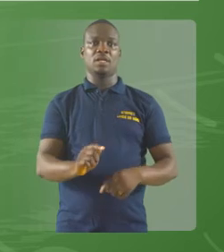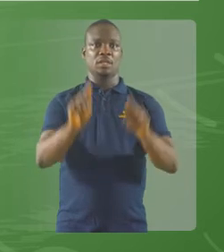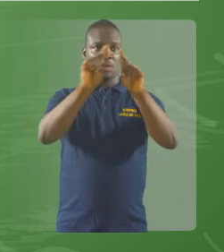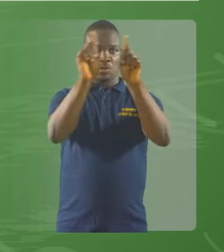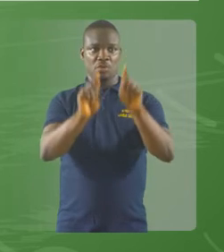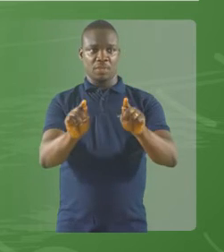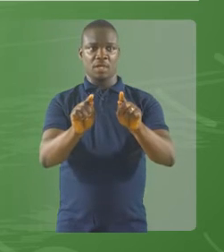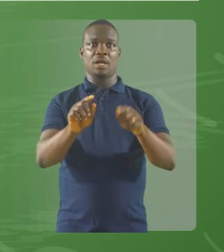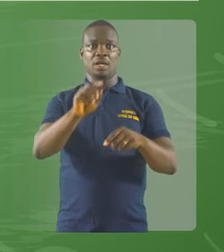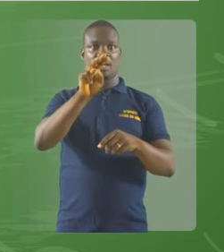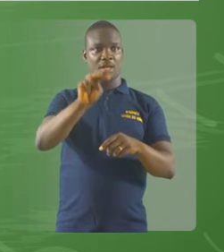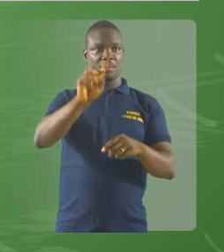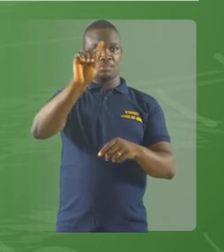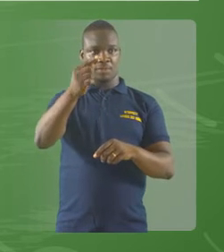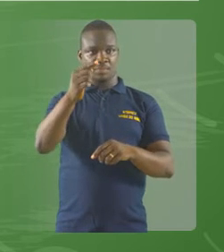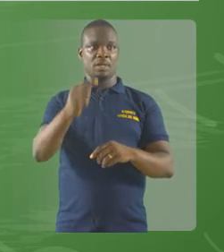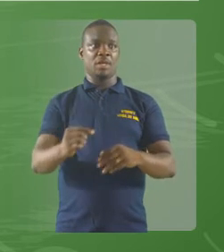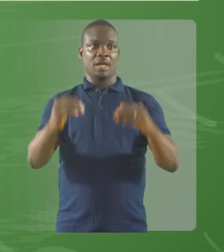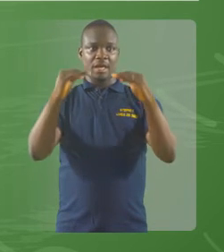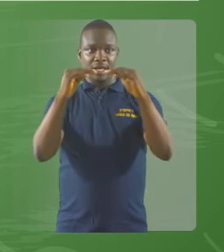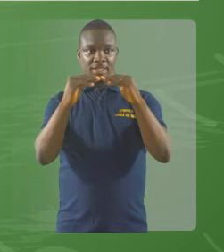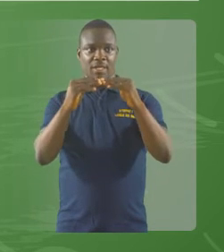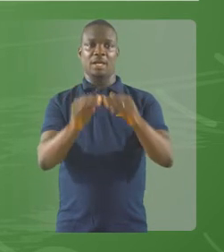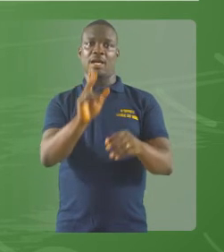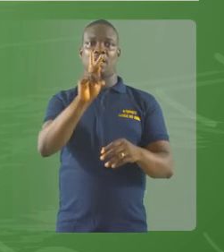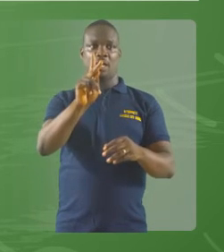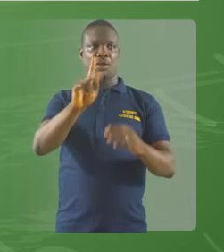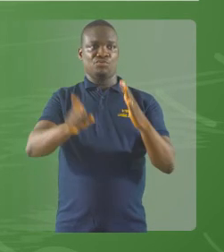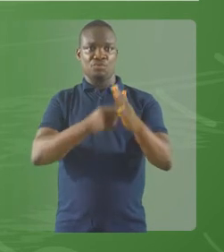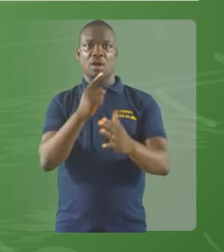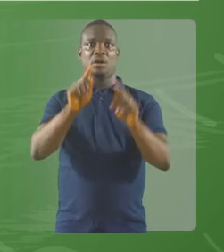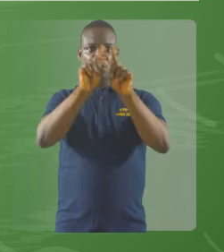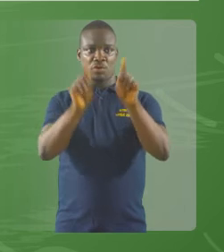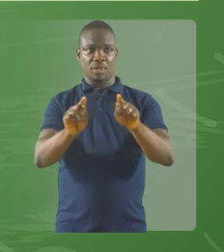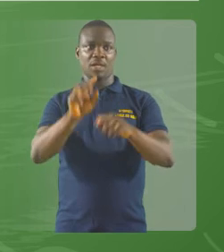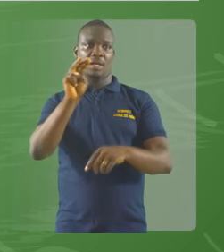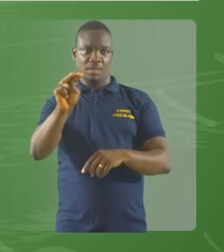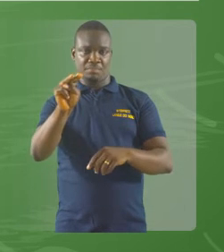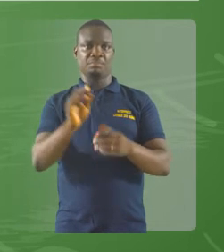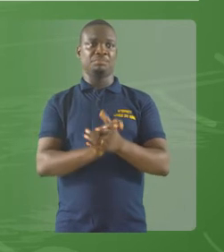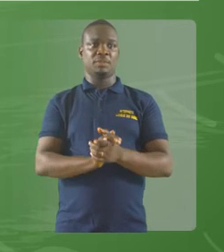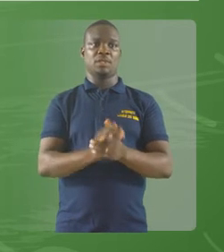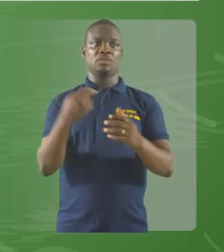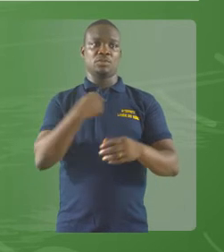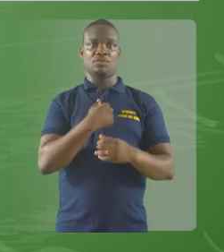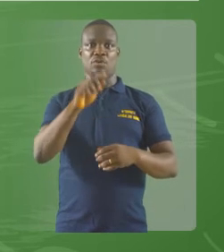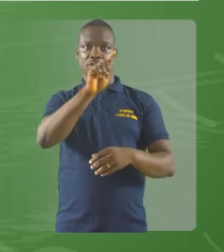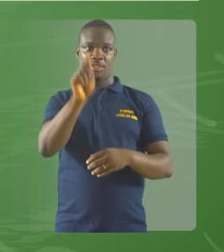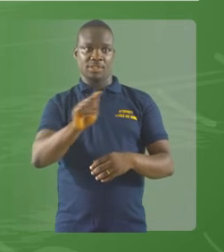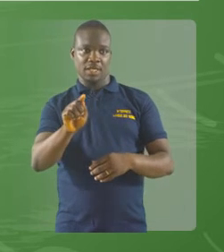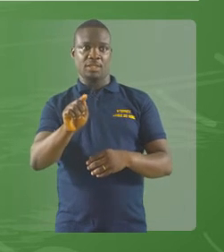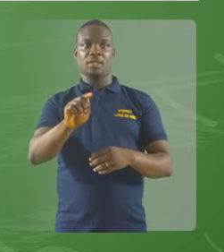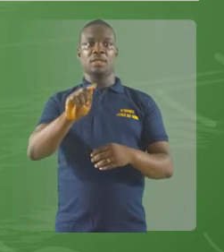oméga M' égale à K fois oméga M se traduit par Z' moins petit